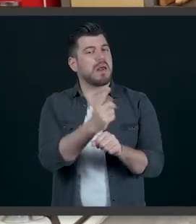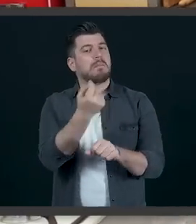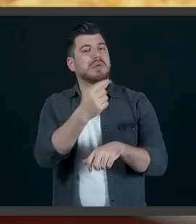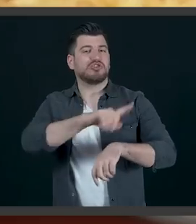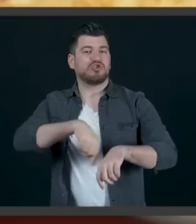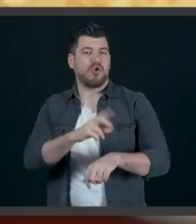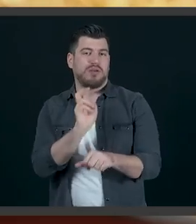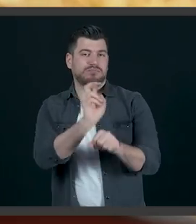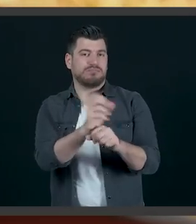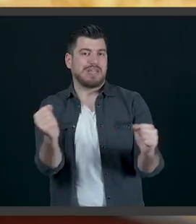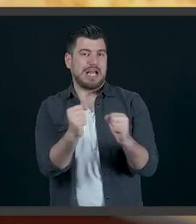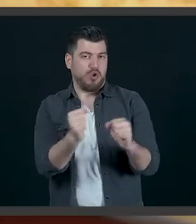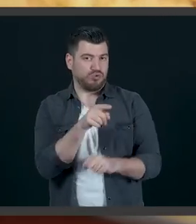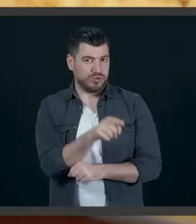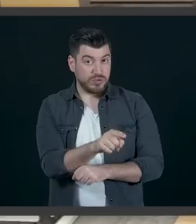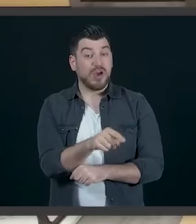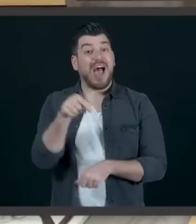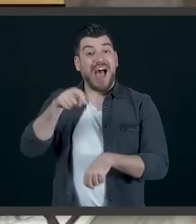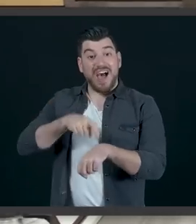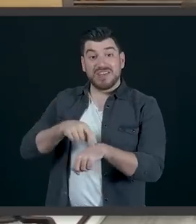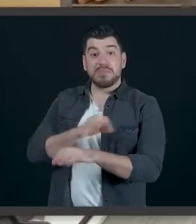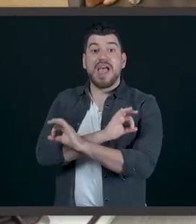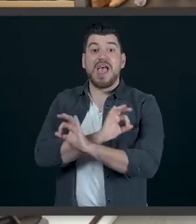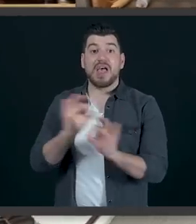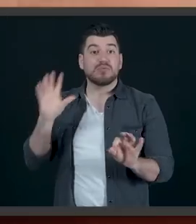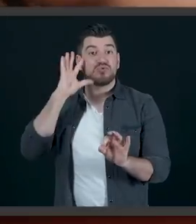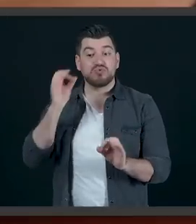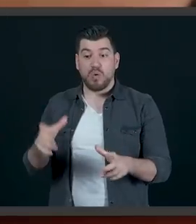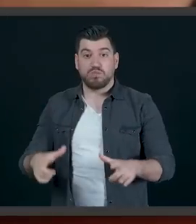για τουλάχιστον μισή ωρίτσα μέχρι που να κρυώσει καλά. Και ήρθε η ώρα του